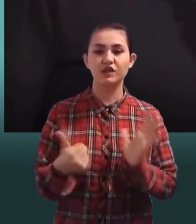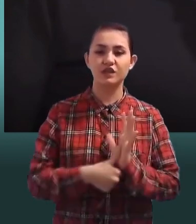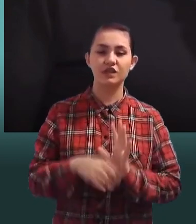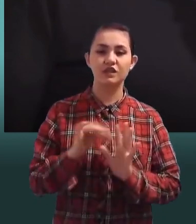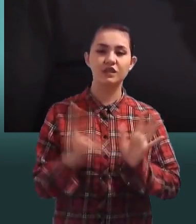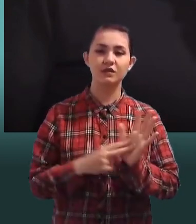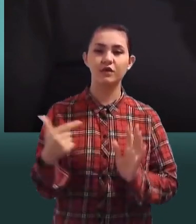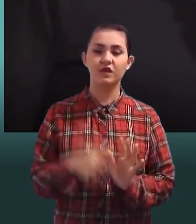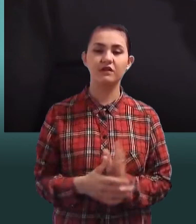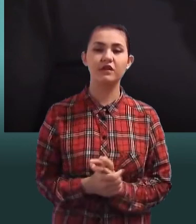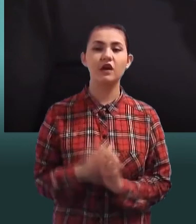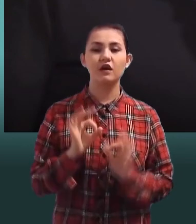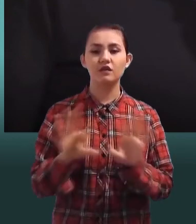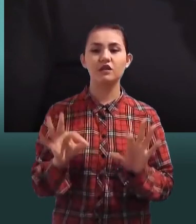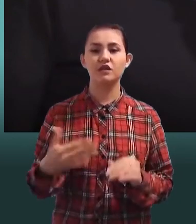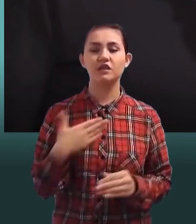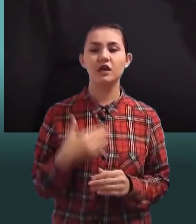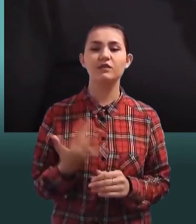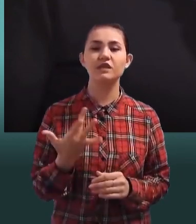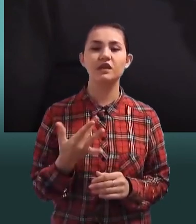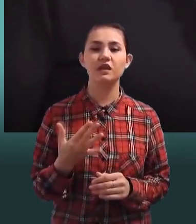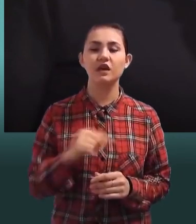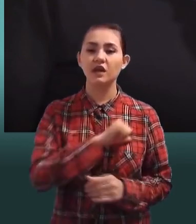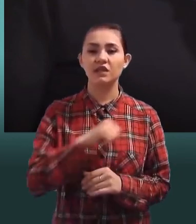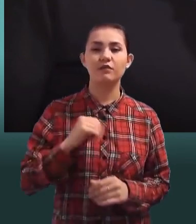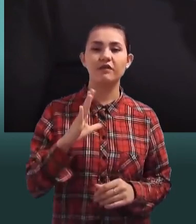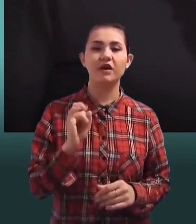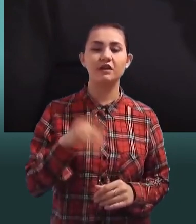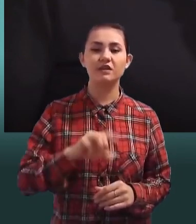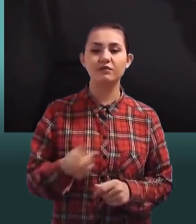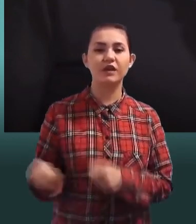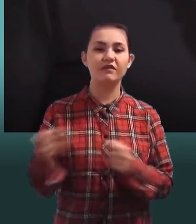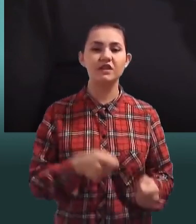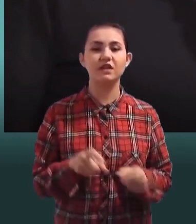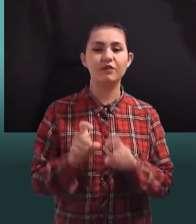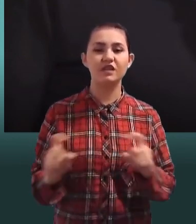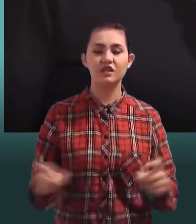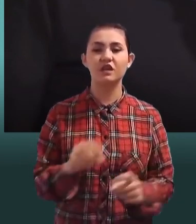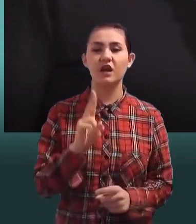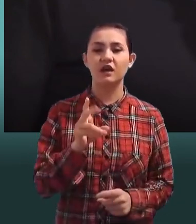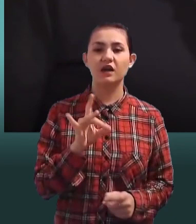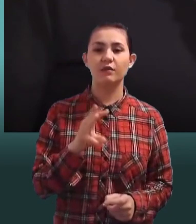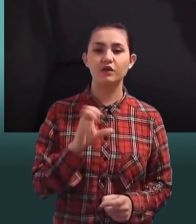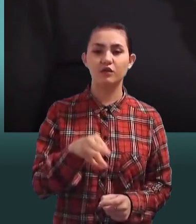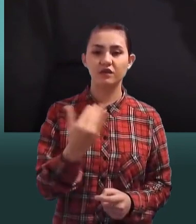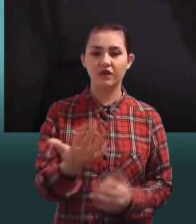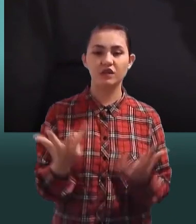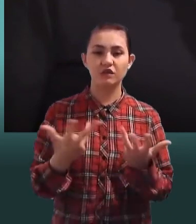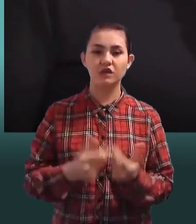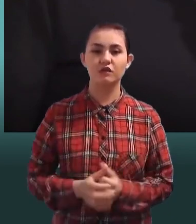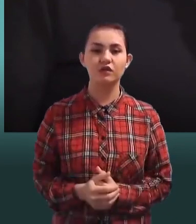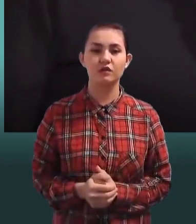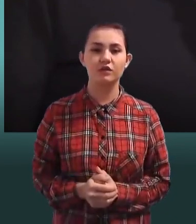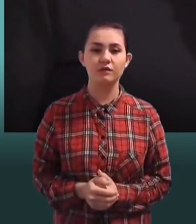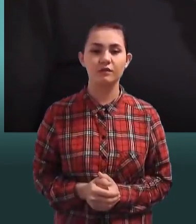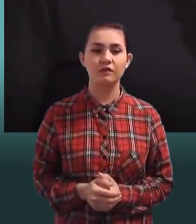гривень. Розкажіть нам, будь ласка, скільки собі вартість перевезення пасажирів у Краматорську за вашими розрахунками? Ну,